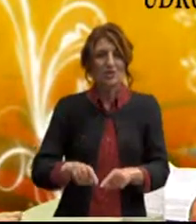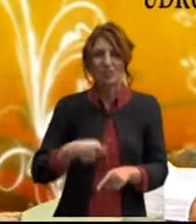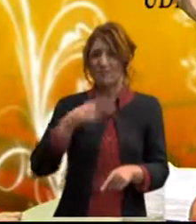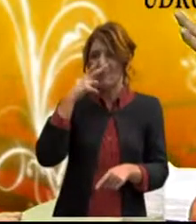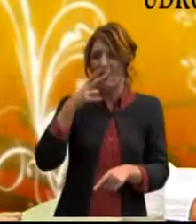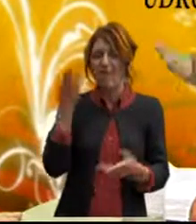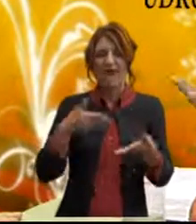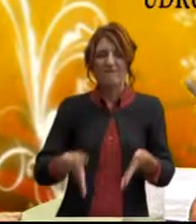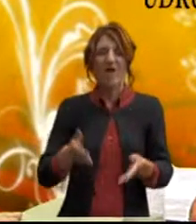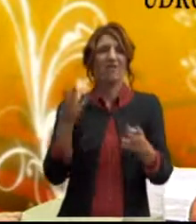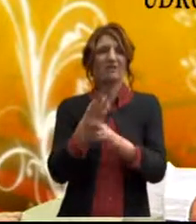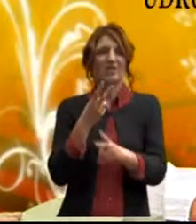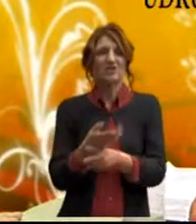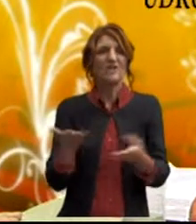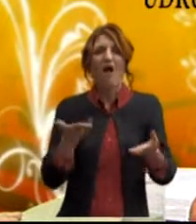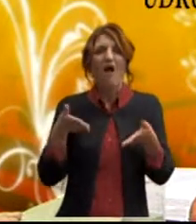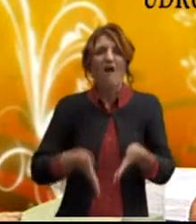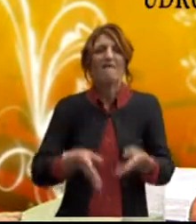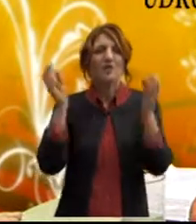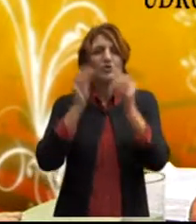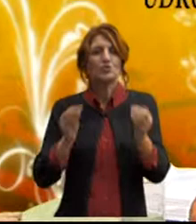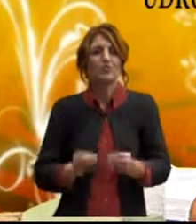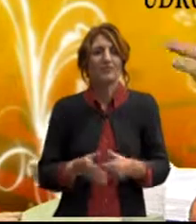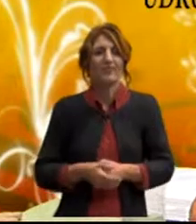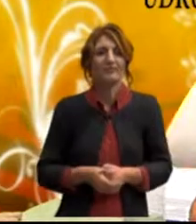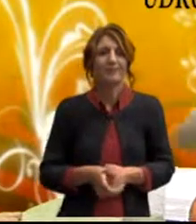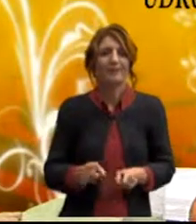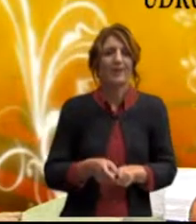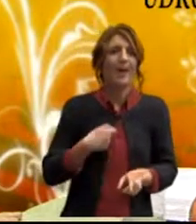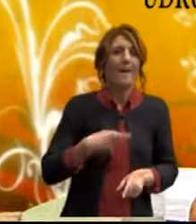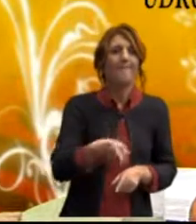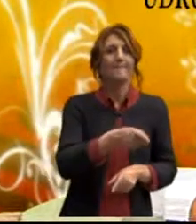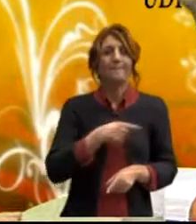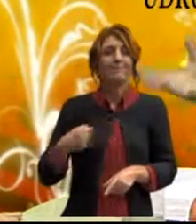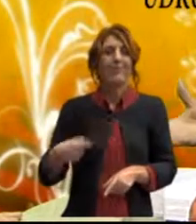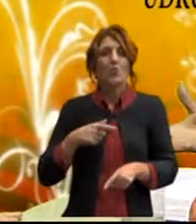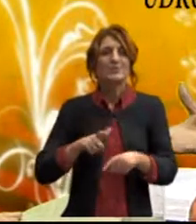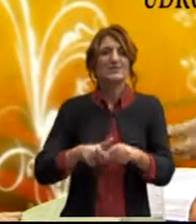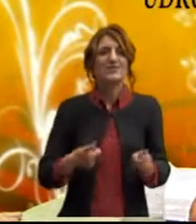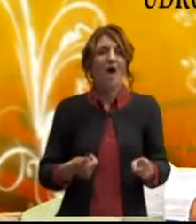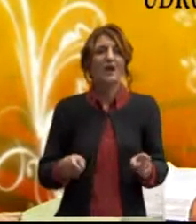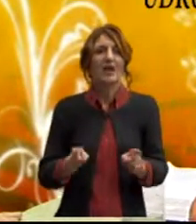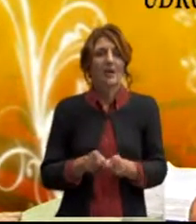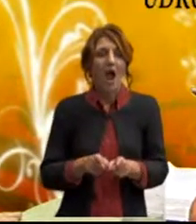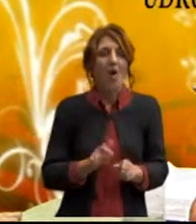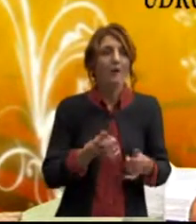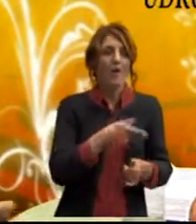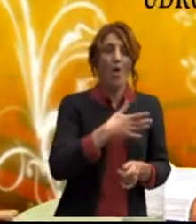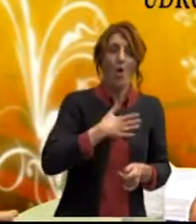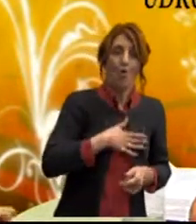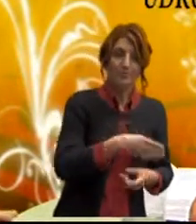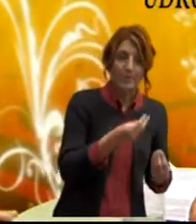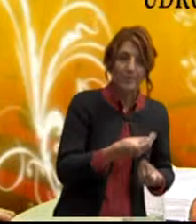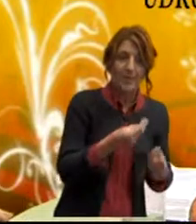u sustav, u sve? Mi u stvari, ja bih sad vama rekla narodski, ošneš. Hoćeš, nećeš.